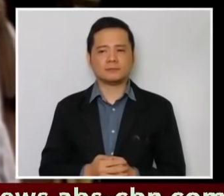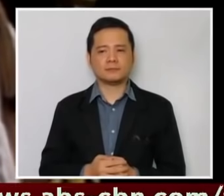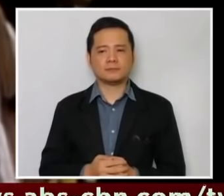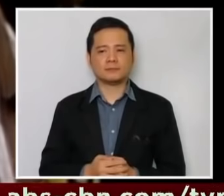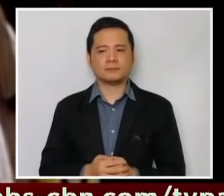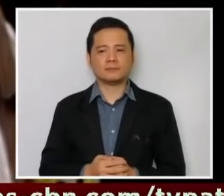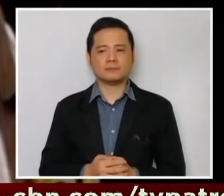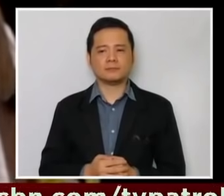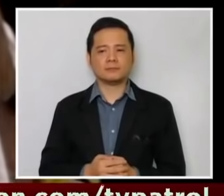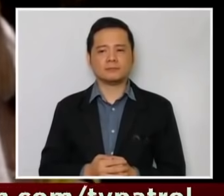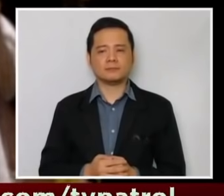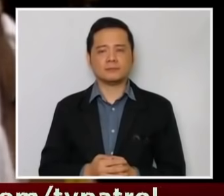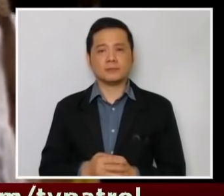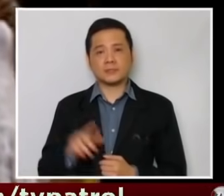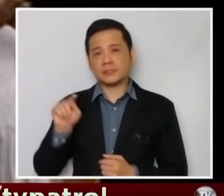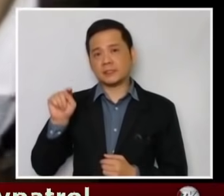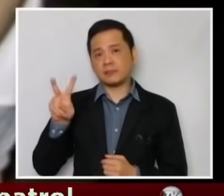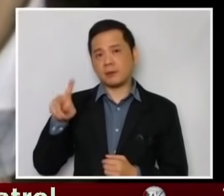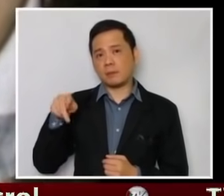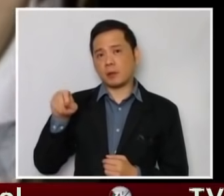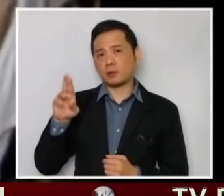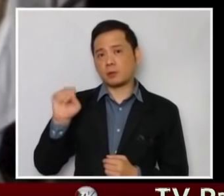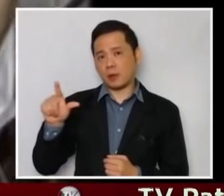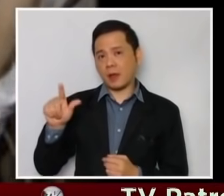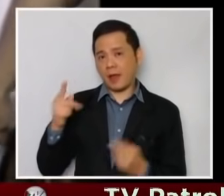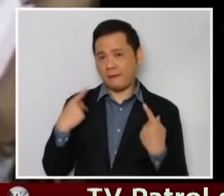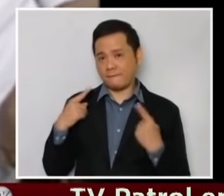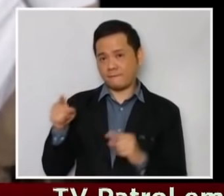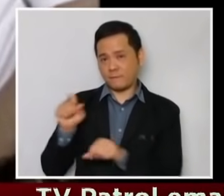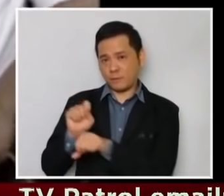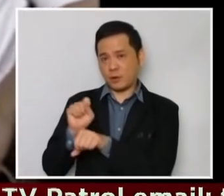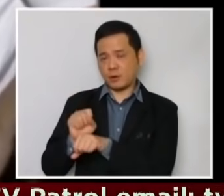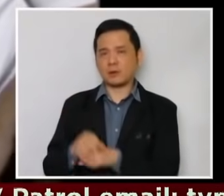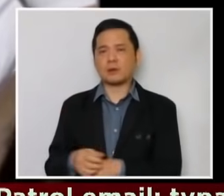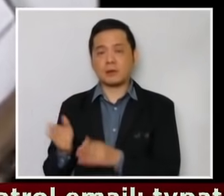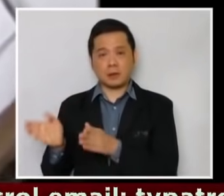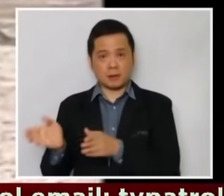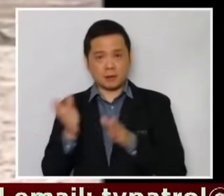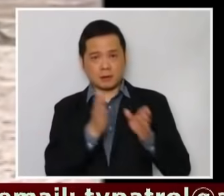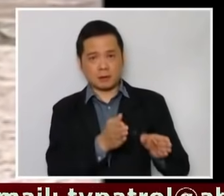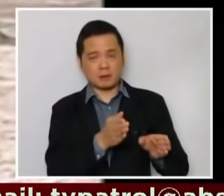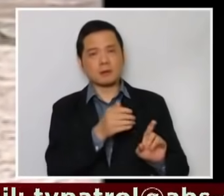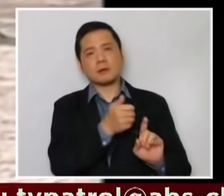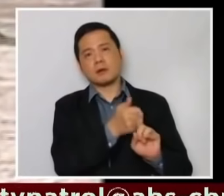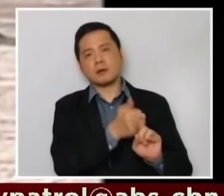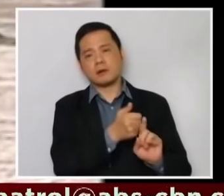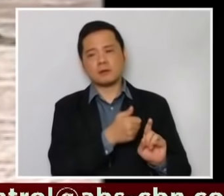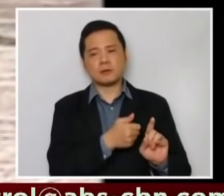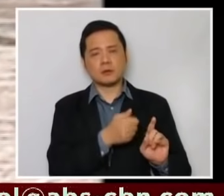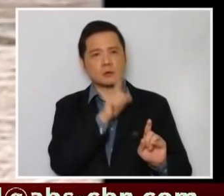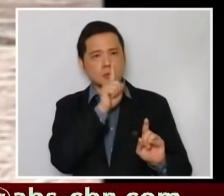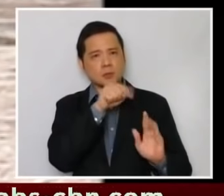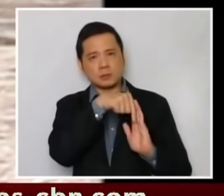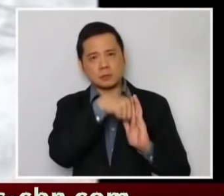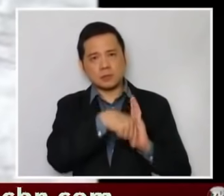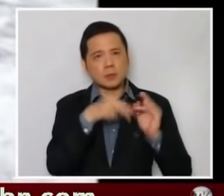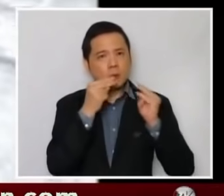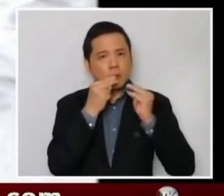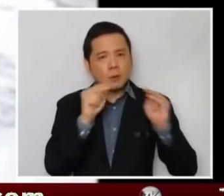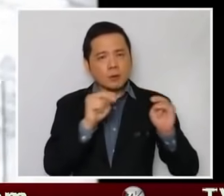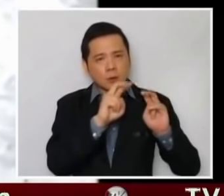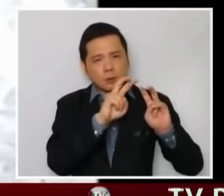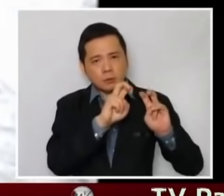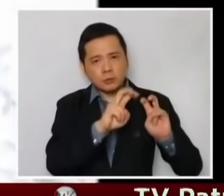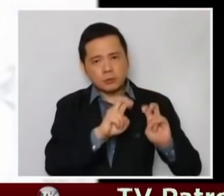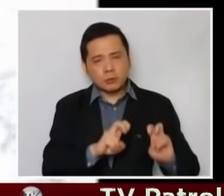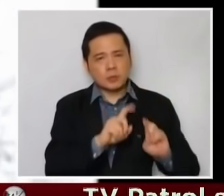At bukod sa TV Patrol, inumpisahan din ni Kabayan ang pag-aatid ng mas malalim na balita at paghimay sa mga